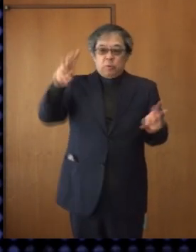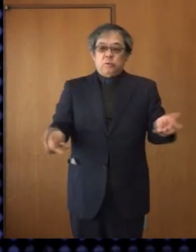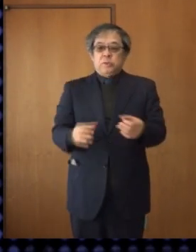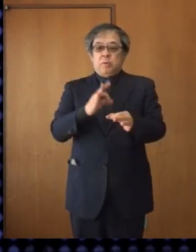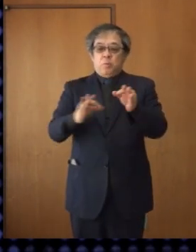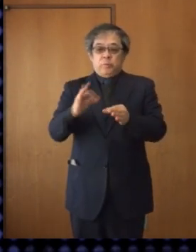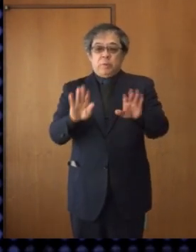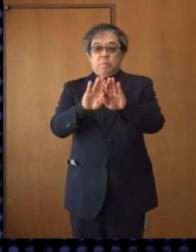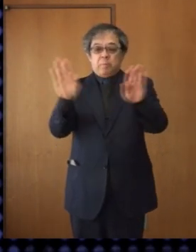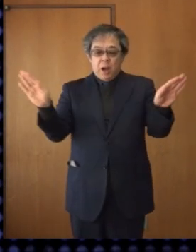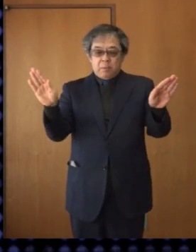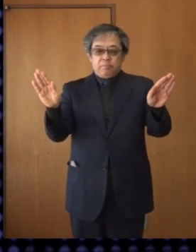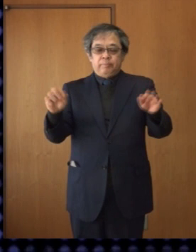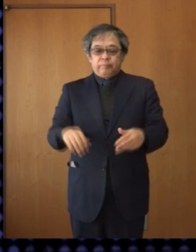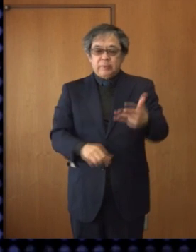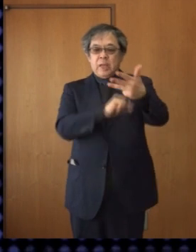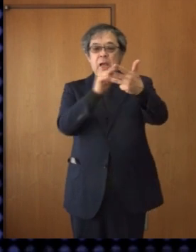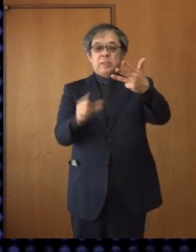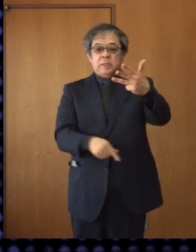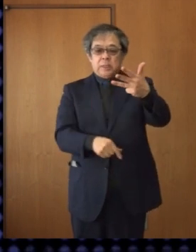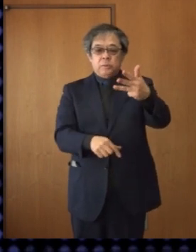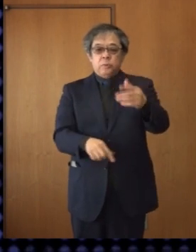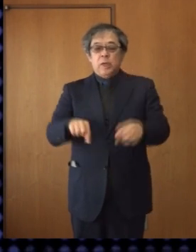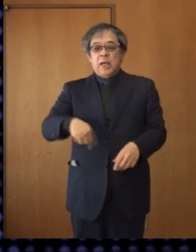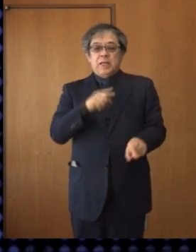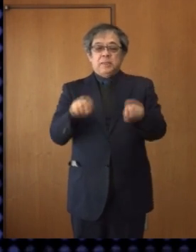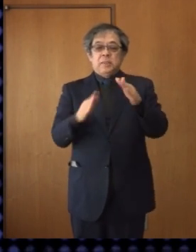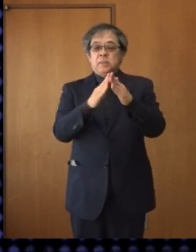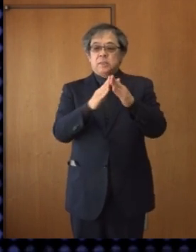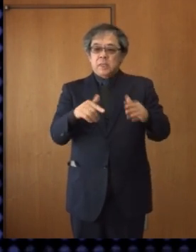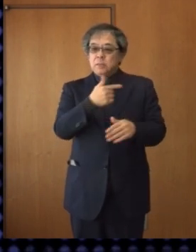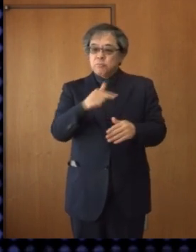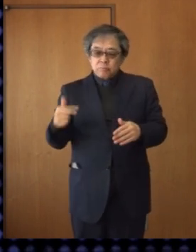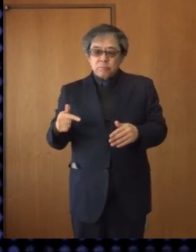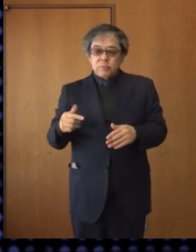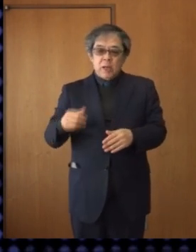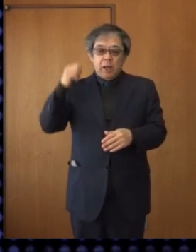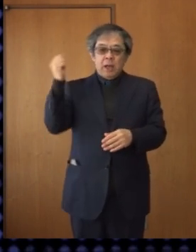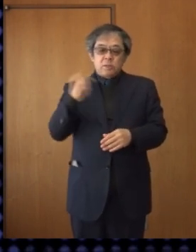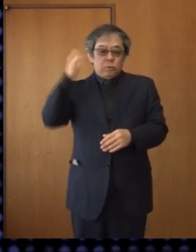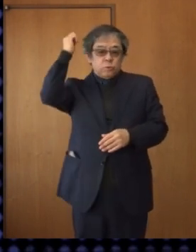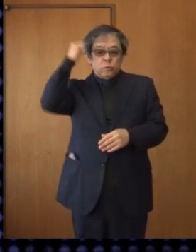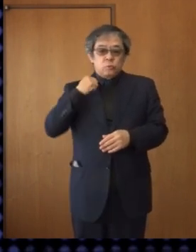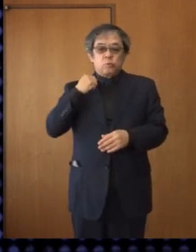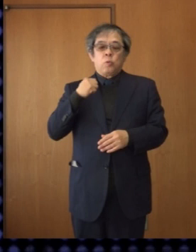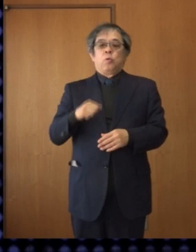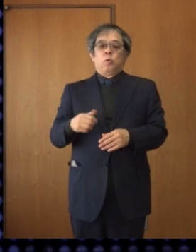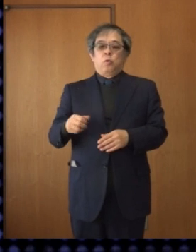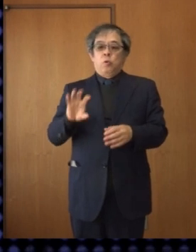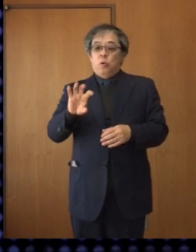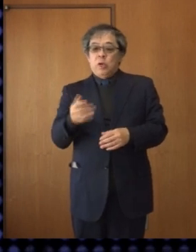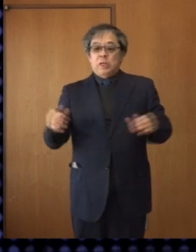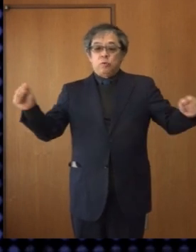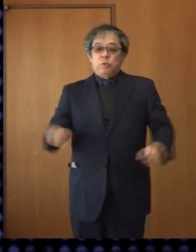8月には青少協や自治会、子ども会などによる早朝ラジオ体操が久しぶり